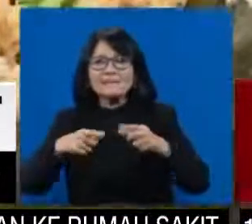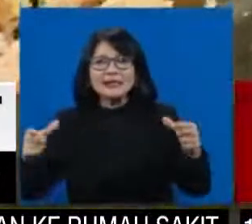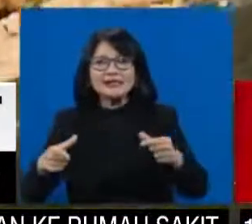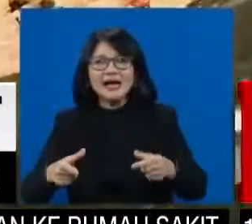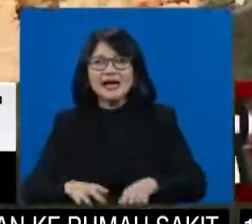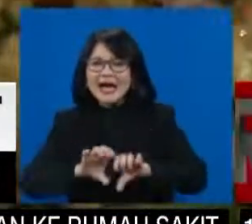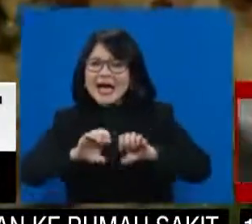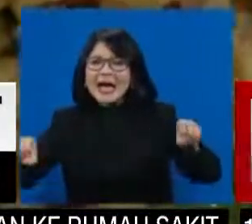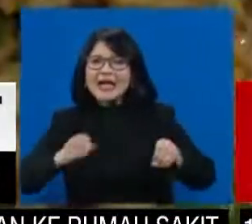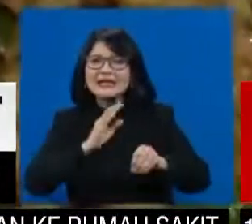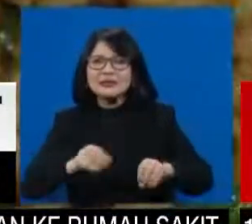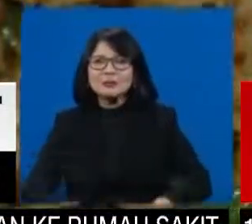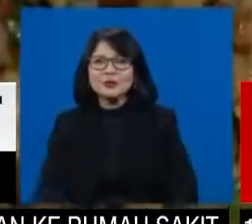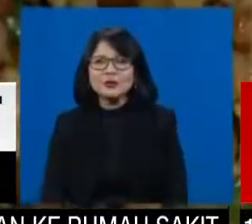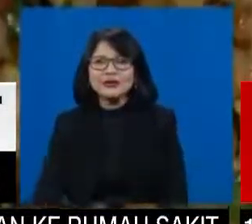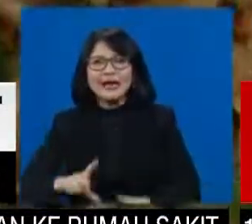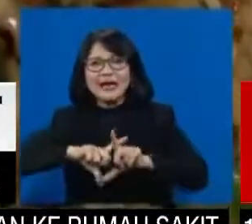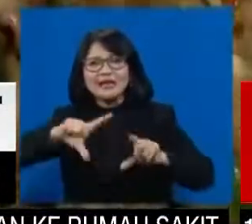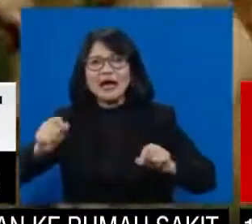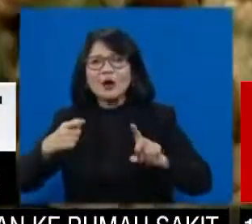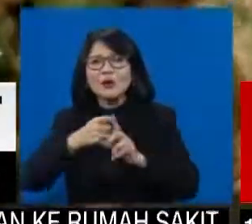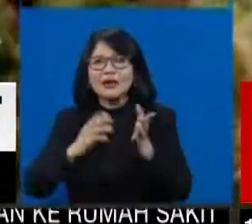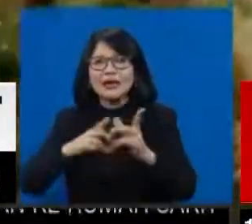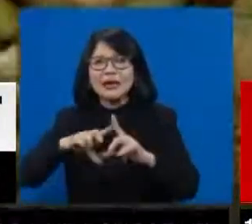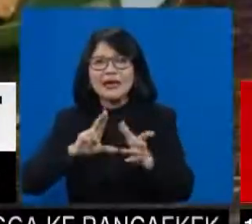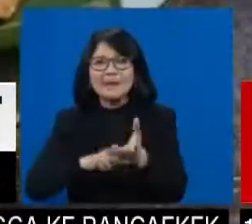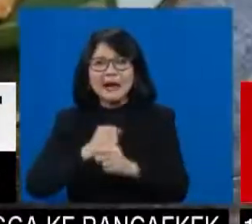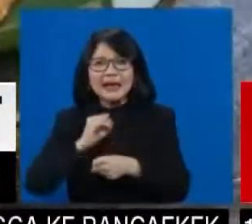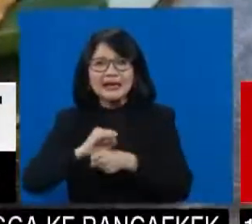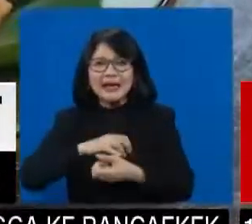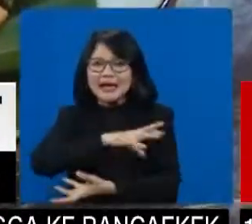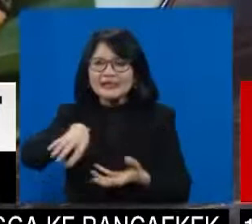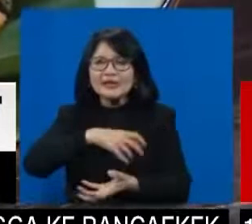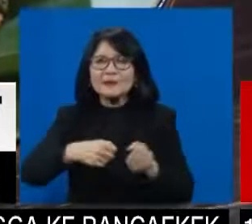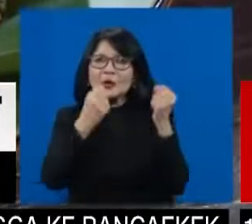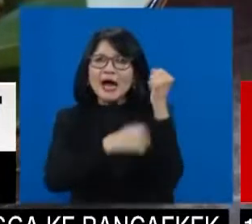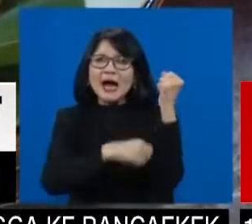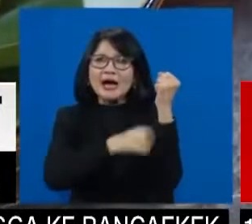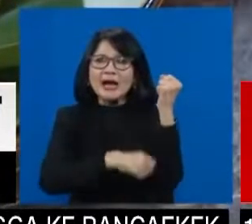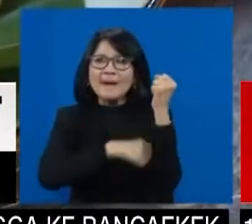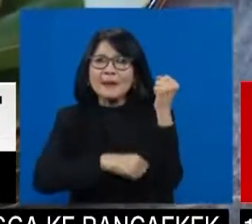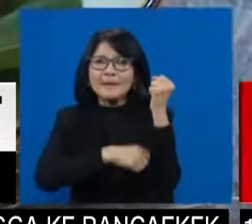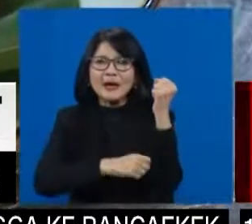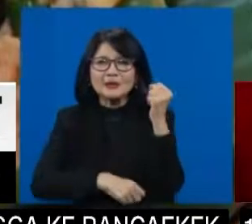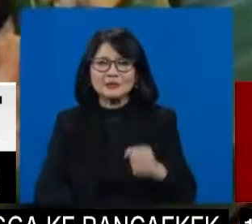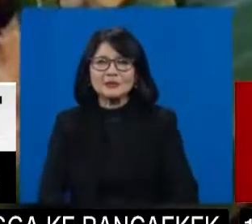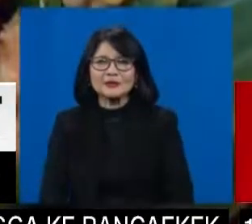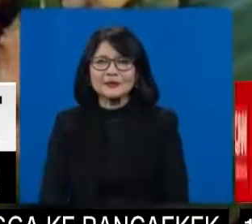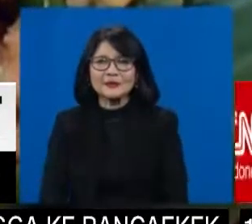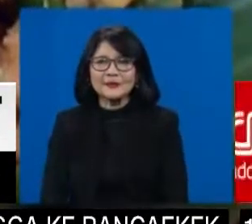daun kemangi, yang semuanya serba segar diaduk dengan kelapa parut berbumbu bawang putih, cabai, dan kencur.